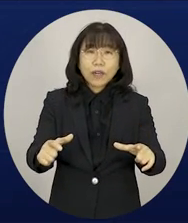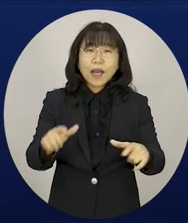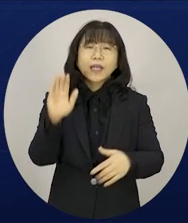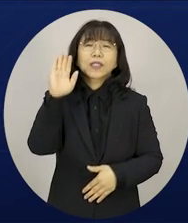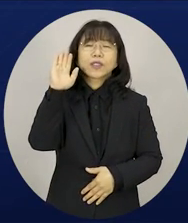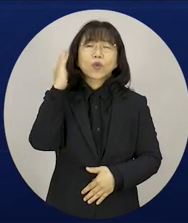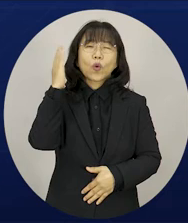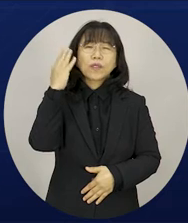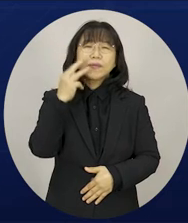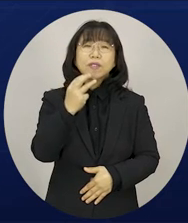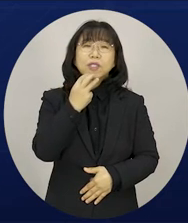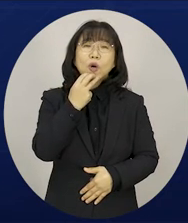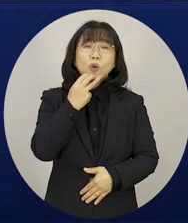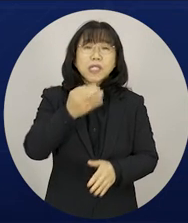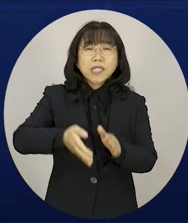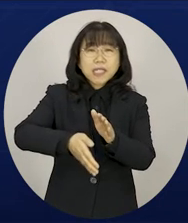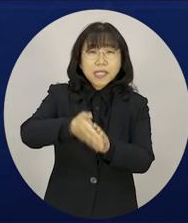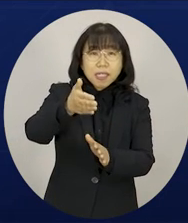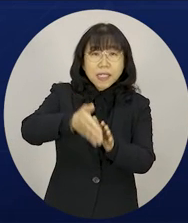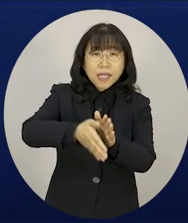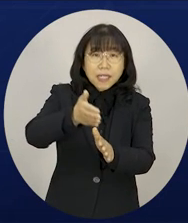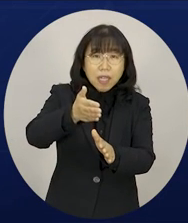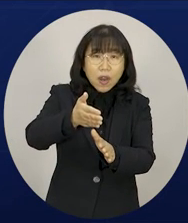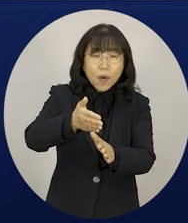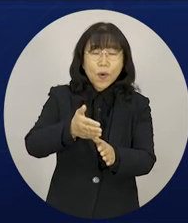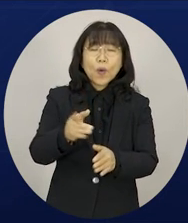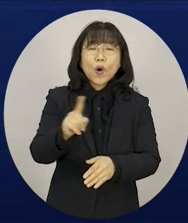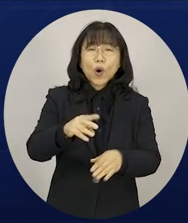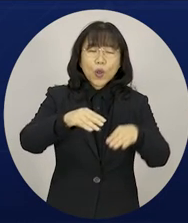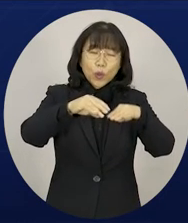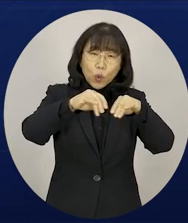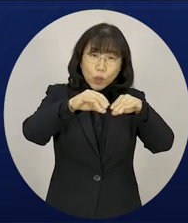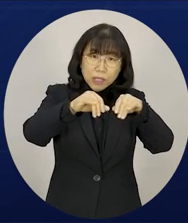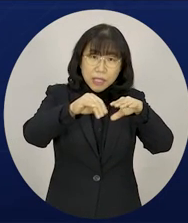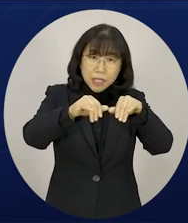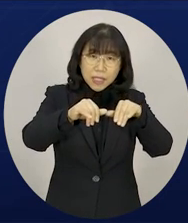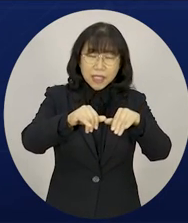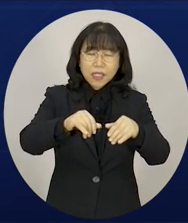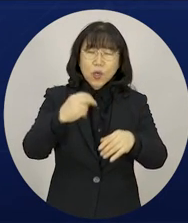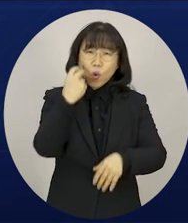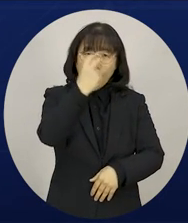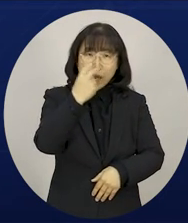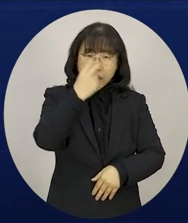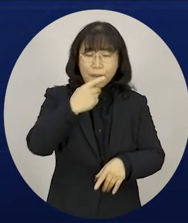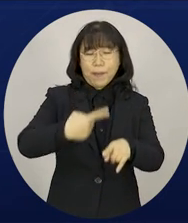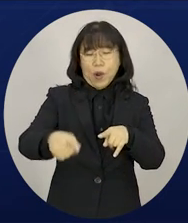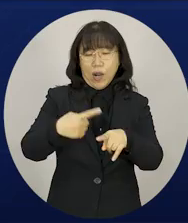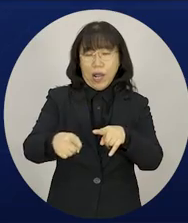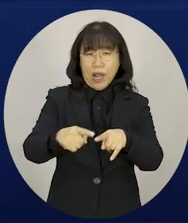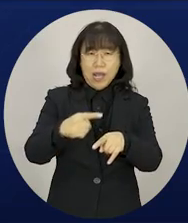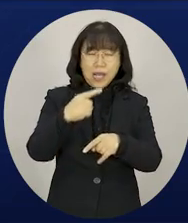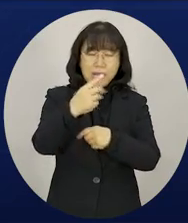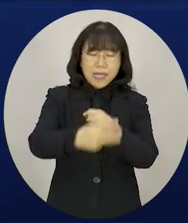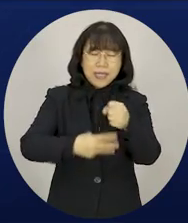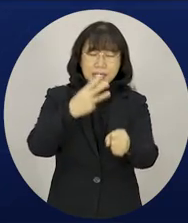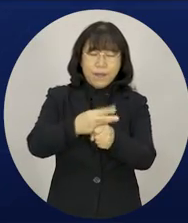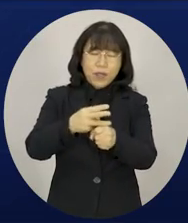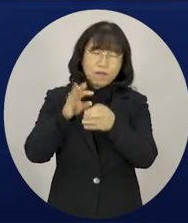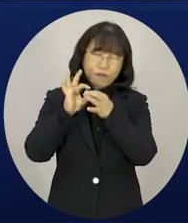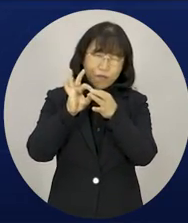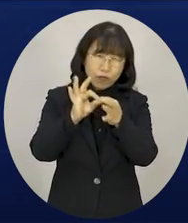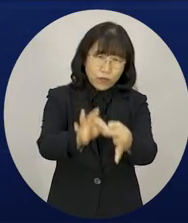강서구가 최근 서울시에서 실시한 2022 토지 지적관리 업무평가에서 3년 연속 최우수